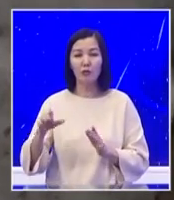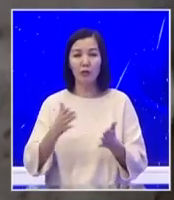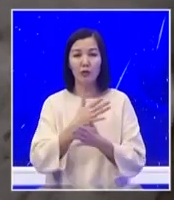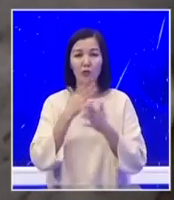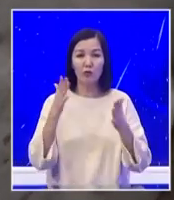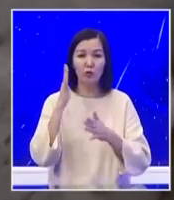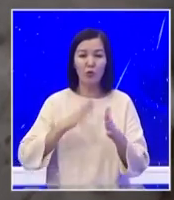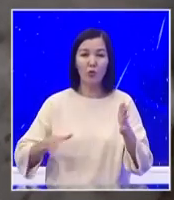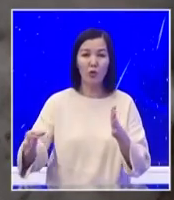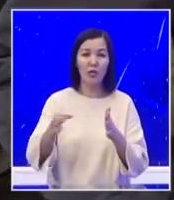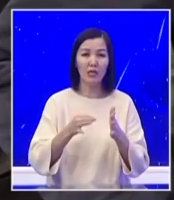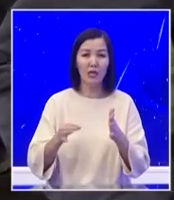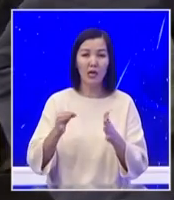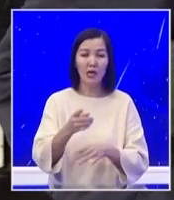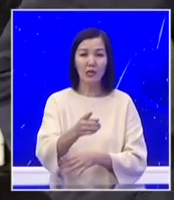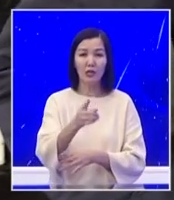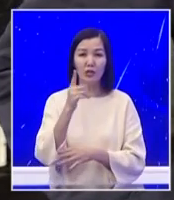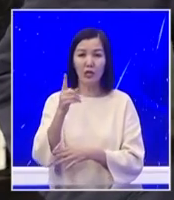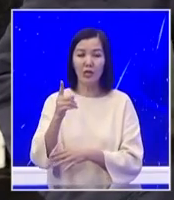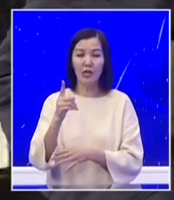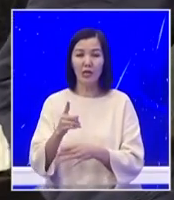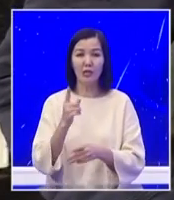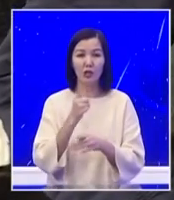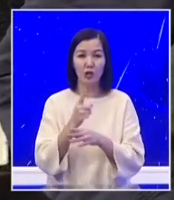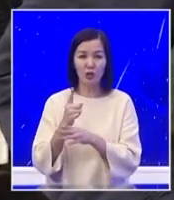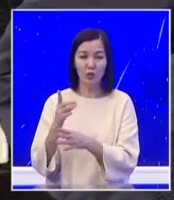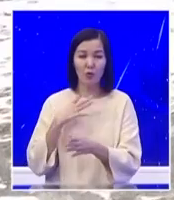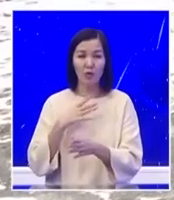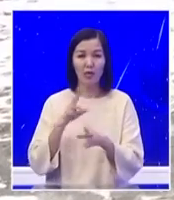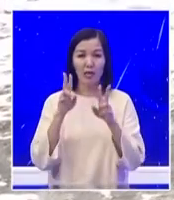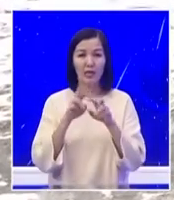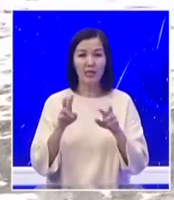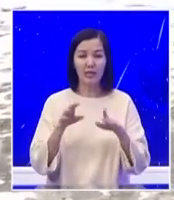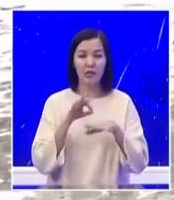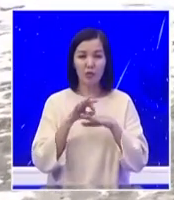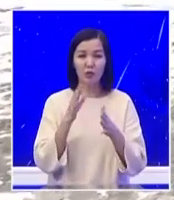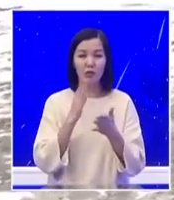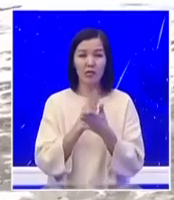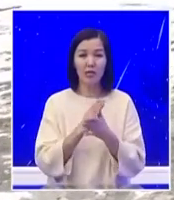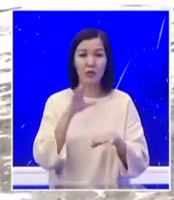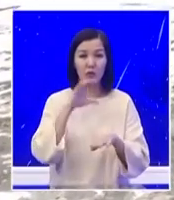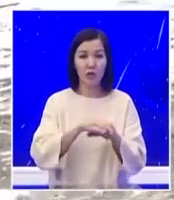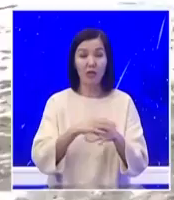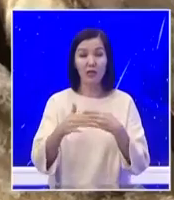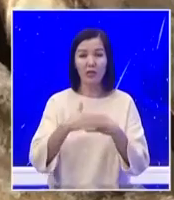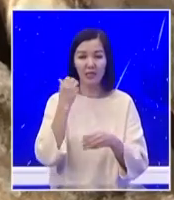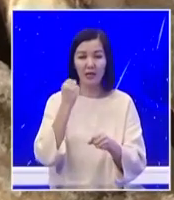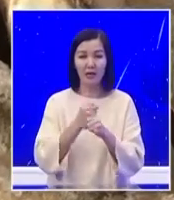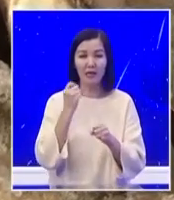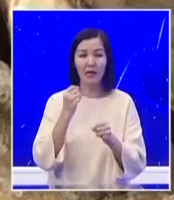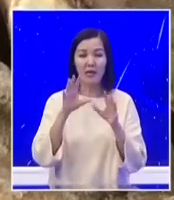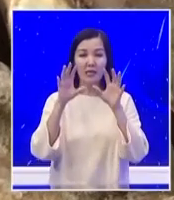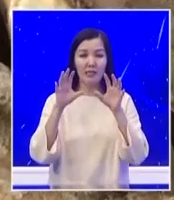балық аулауға шектеу қойылады. Осы уақыт аралығында табиғат жанашырлары рейдтік тексерістер жүргізеді. Ұсталғандарға жаза да қатаң. Биыл